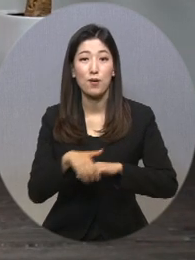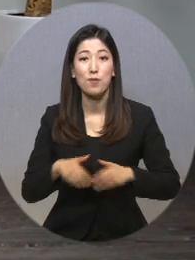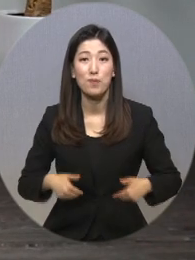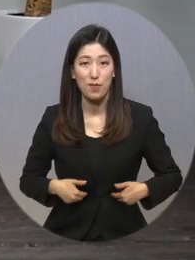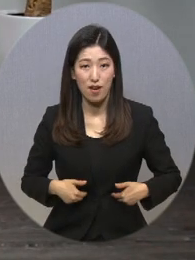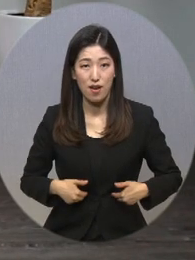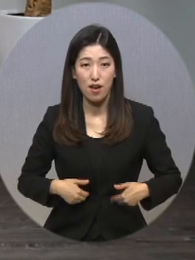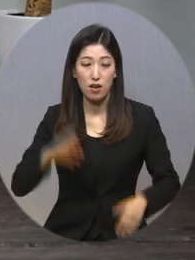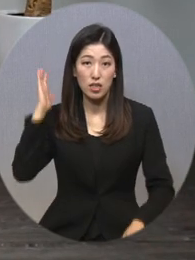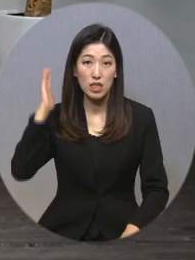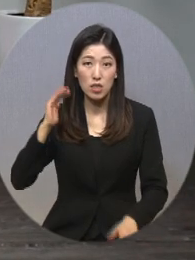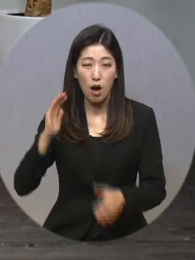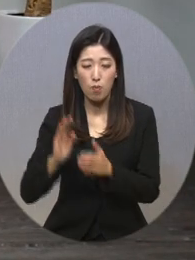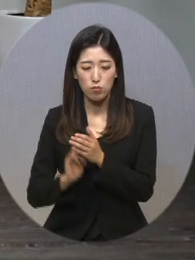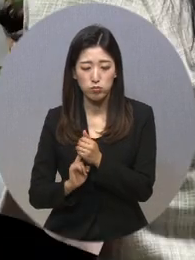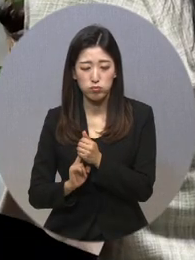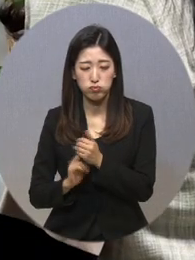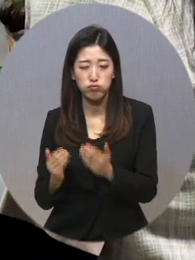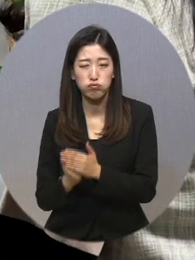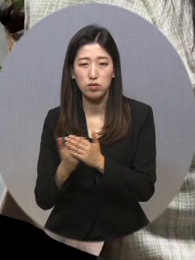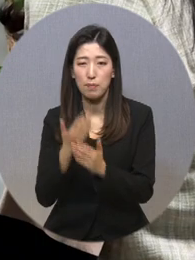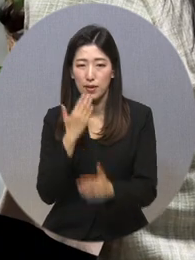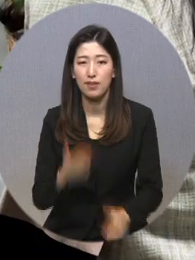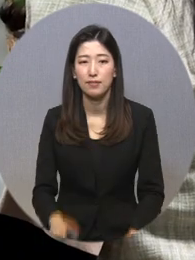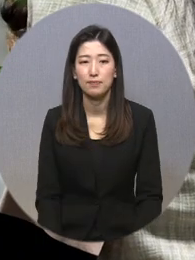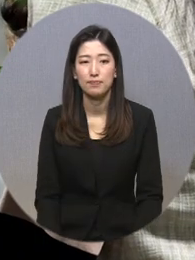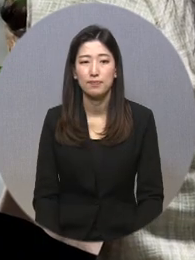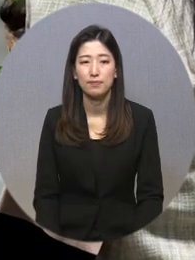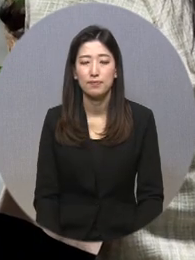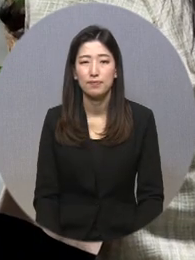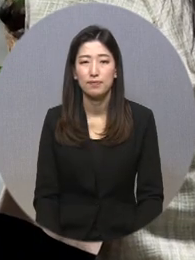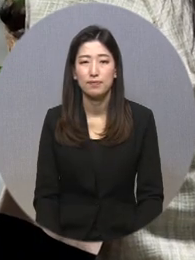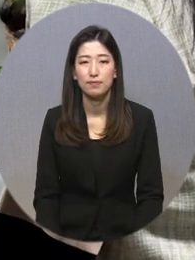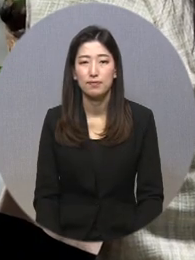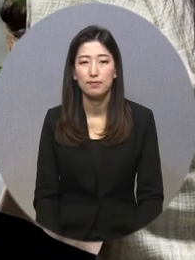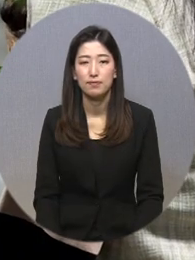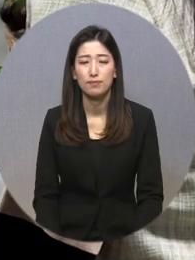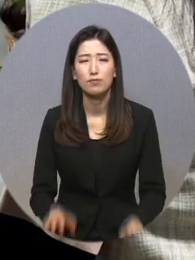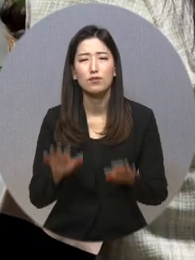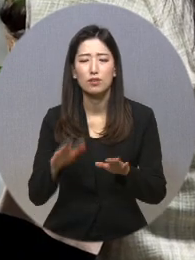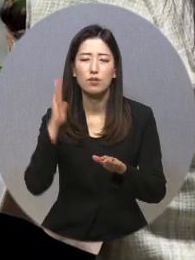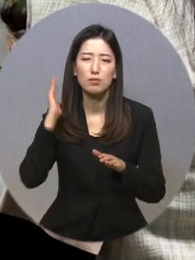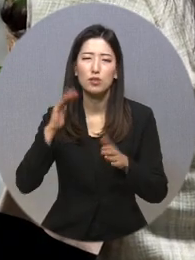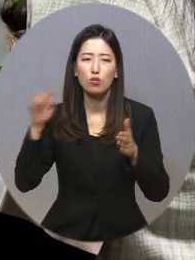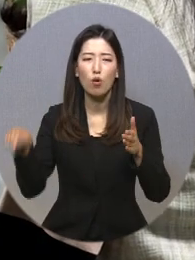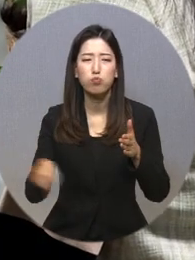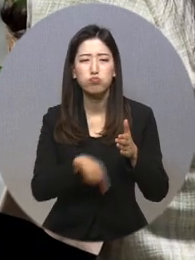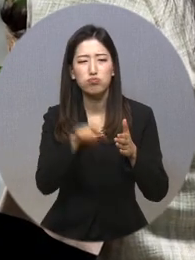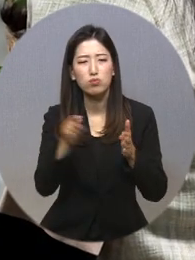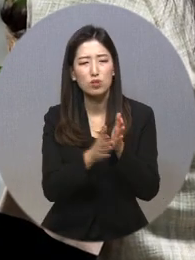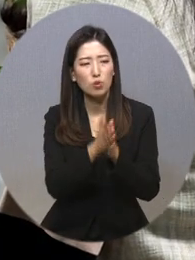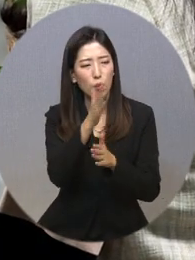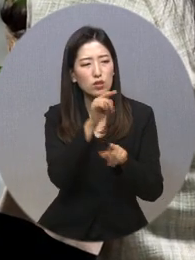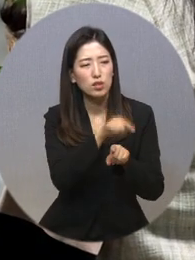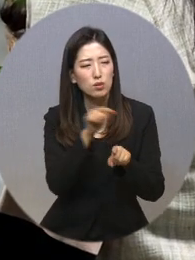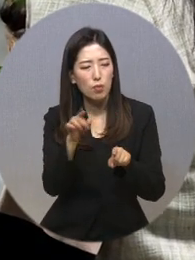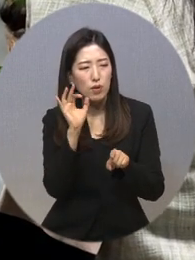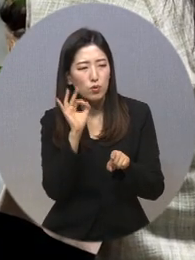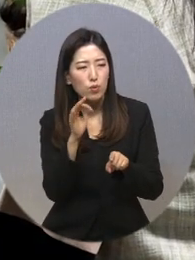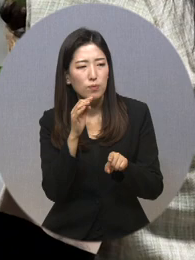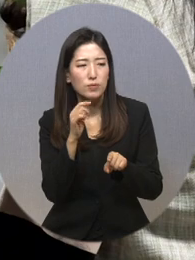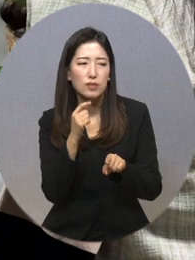그만한 잠재력이 있습니다. 우리 도시를 보면서 가장 아쉬웠던 것들 중에 하나 보면